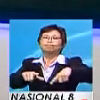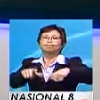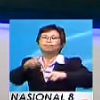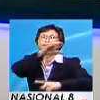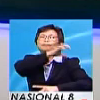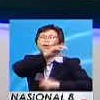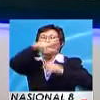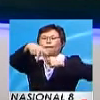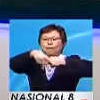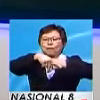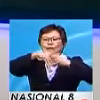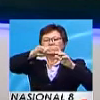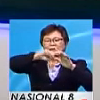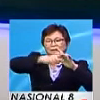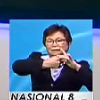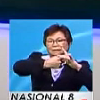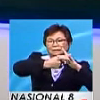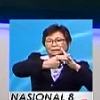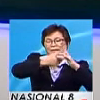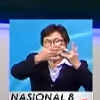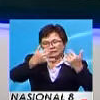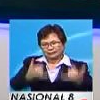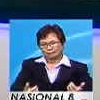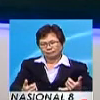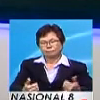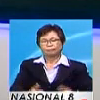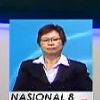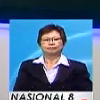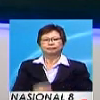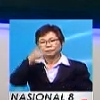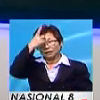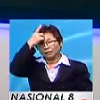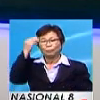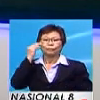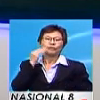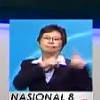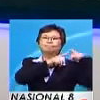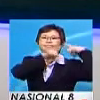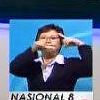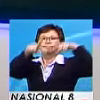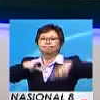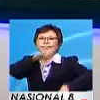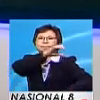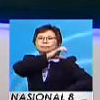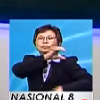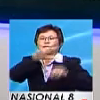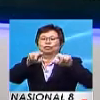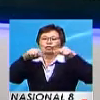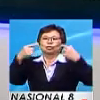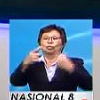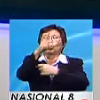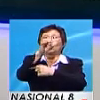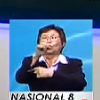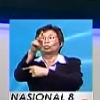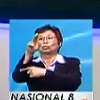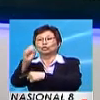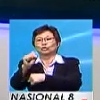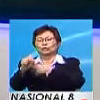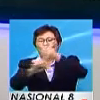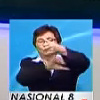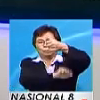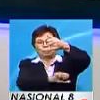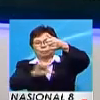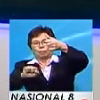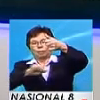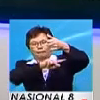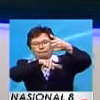pengerusi Proton berkuat kuasa serta-merta beliauut meletakkan jawatan sebagai pengerusi grup Lotus PLC anak Syarikat milik